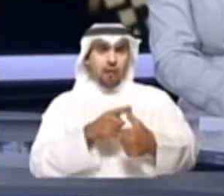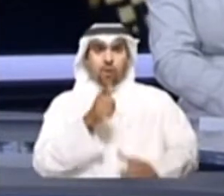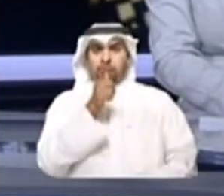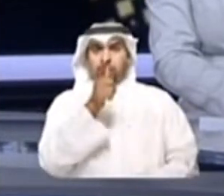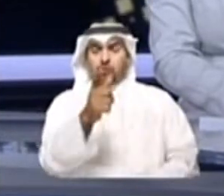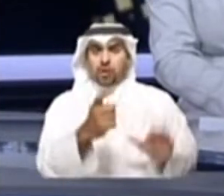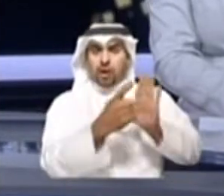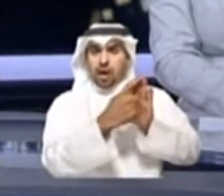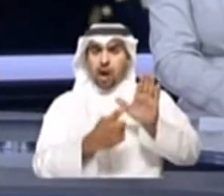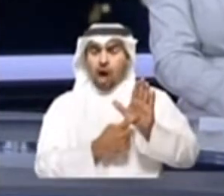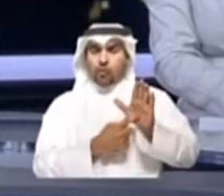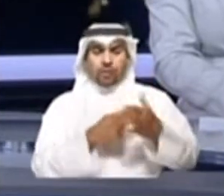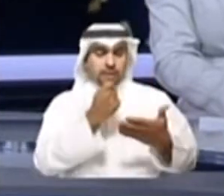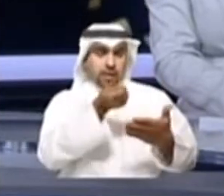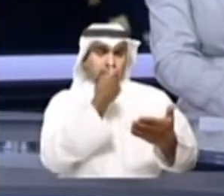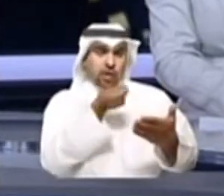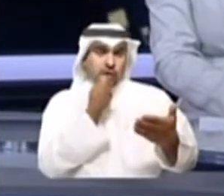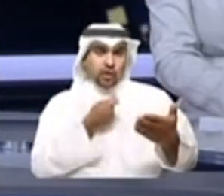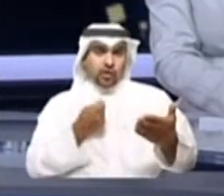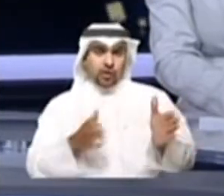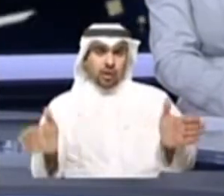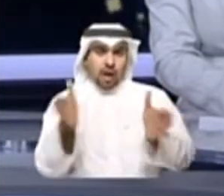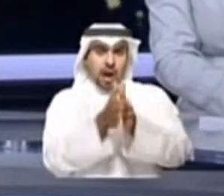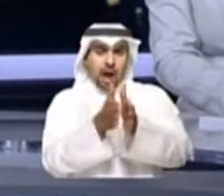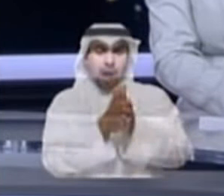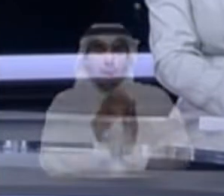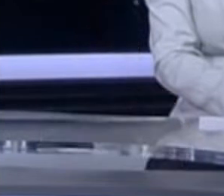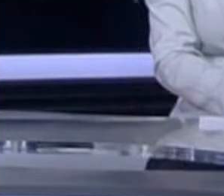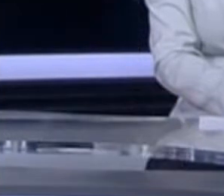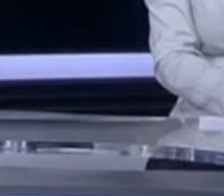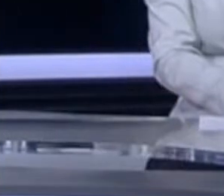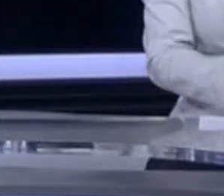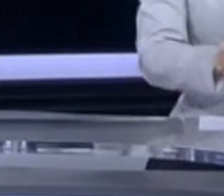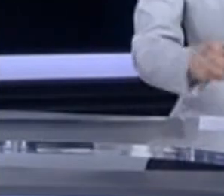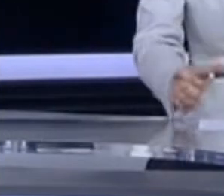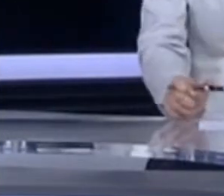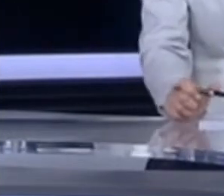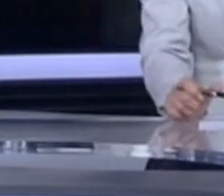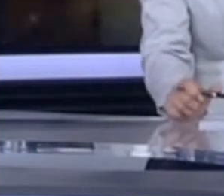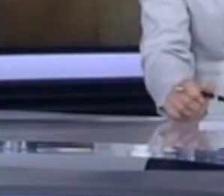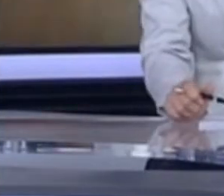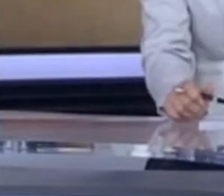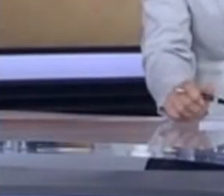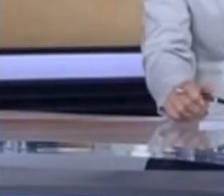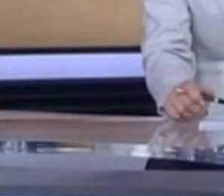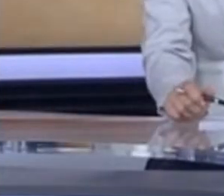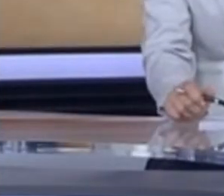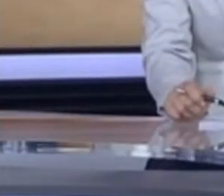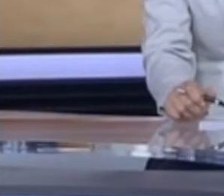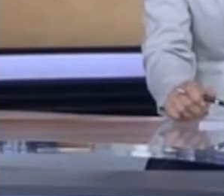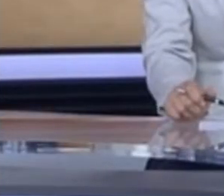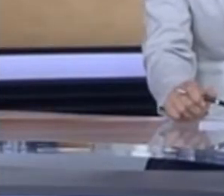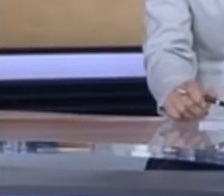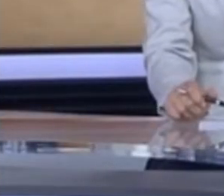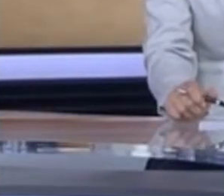قانون السجل التجاري في لجنة الشؤون المالية والاقتصادية البرلمانية. إلى ذلك، أقرت لجنة شؤون